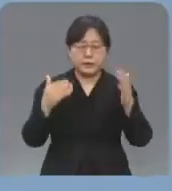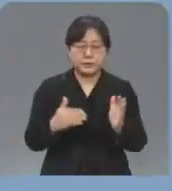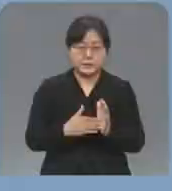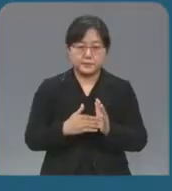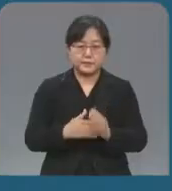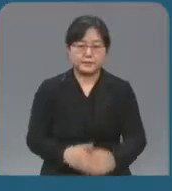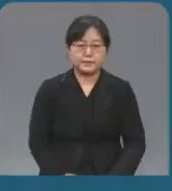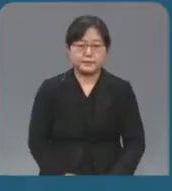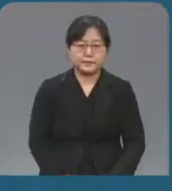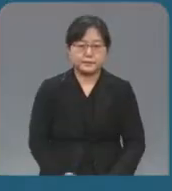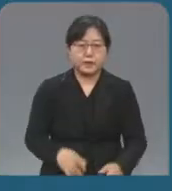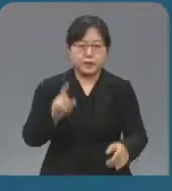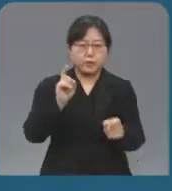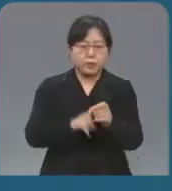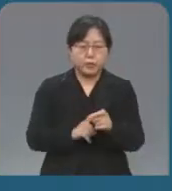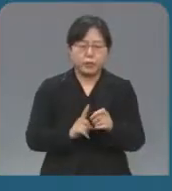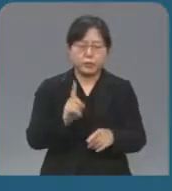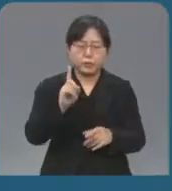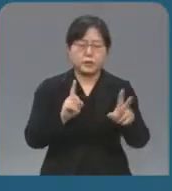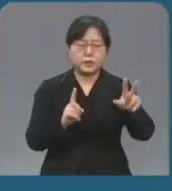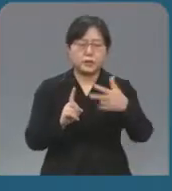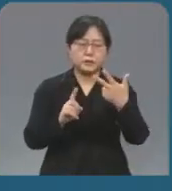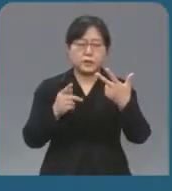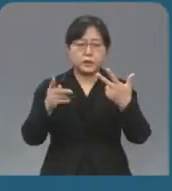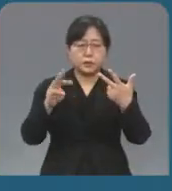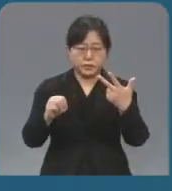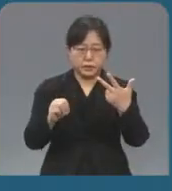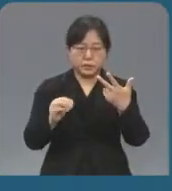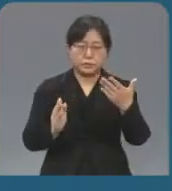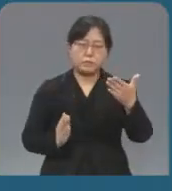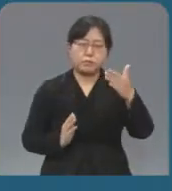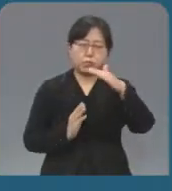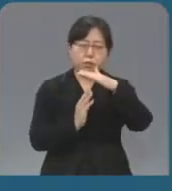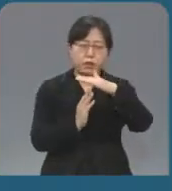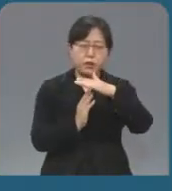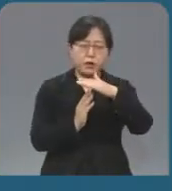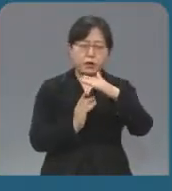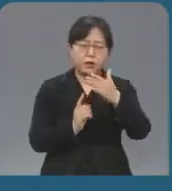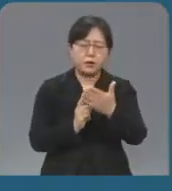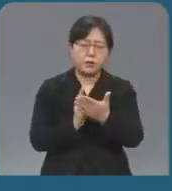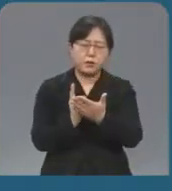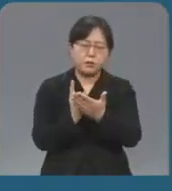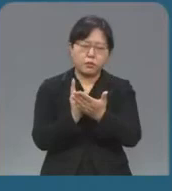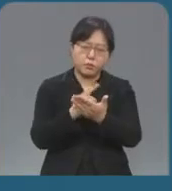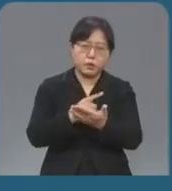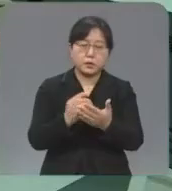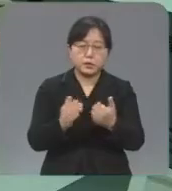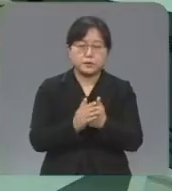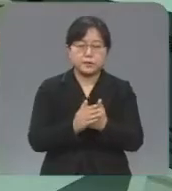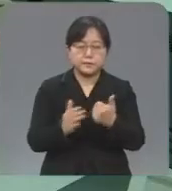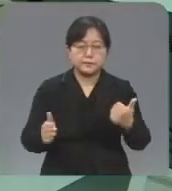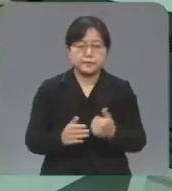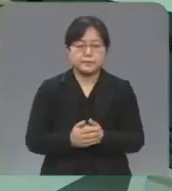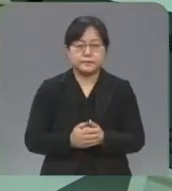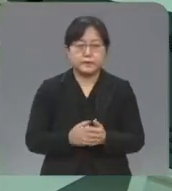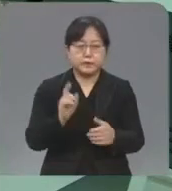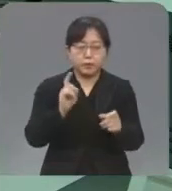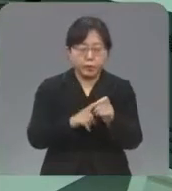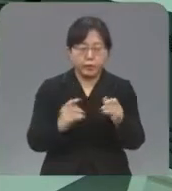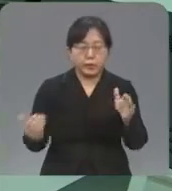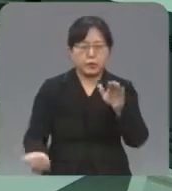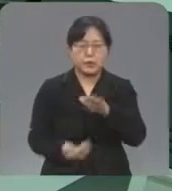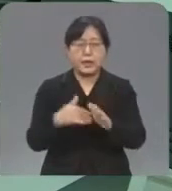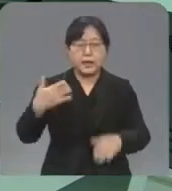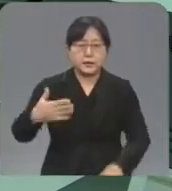나타났습니다. 목표 높이인 700km까지 도달했지만 속도가 부족했기 때문입니다. 목표를